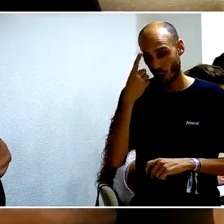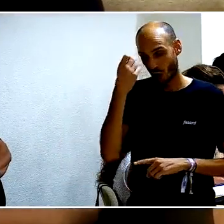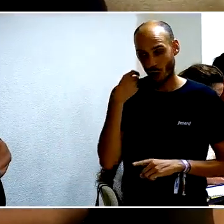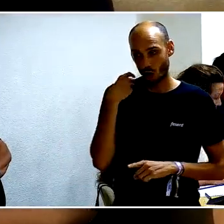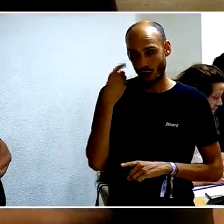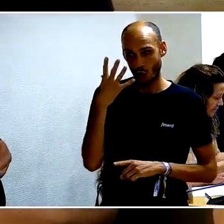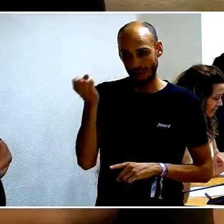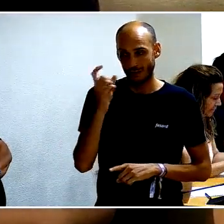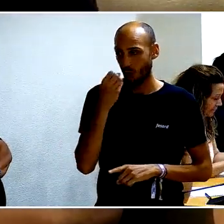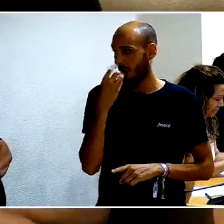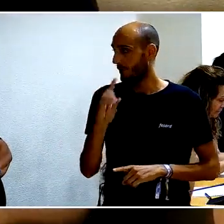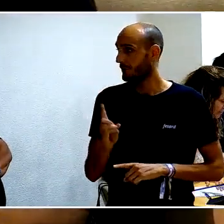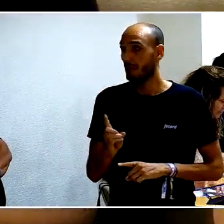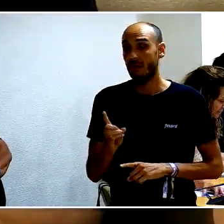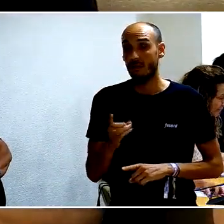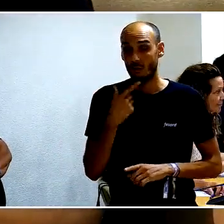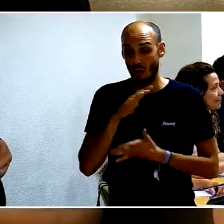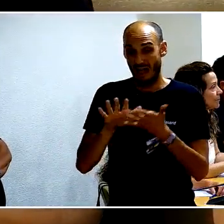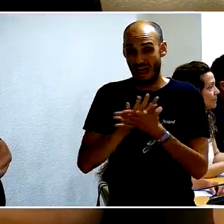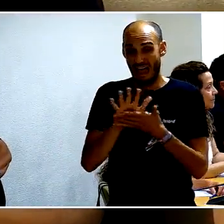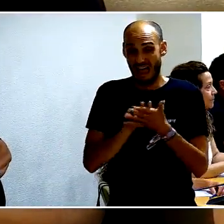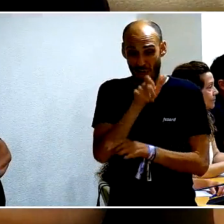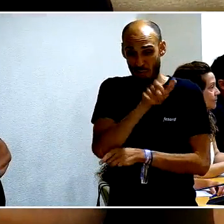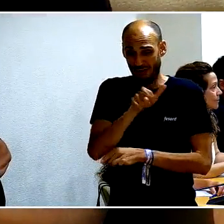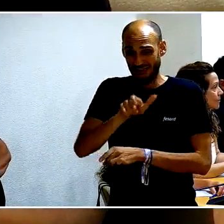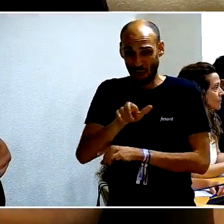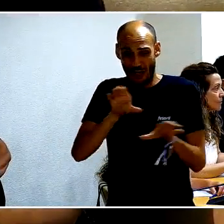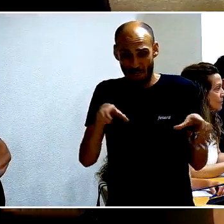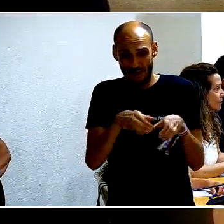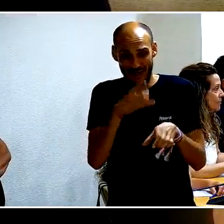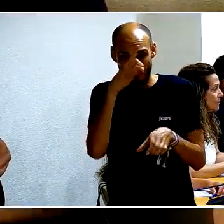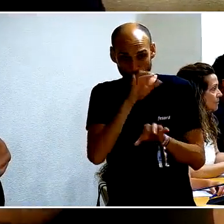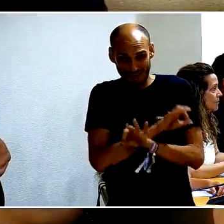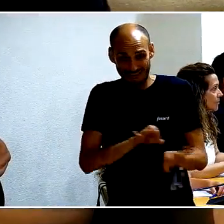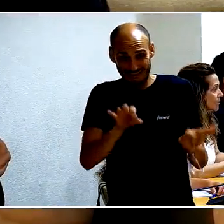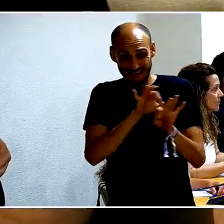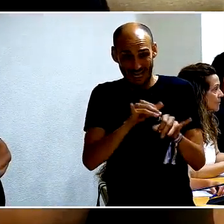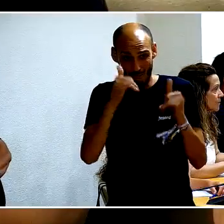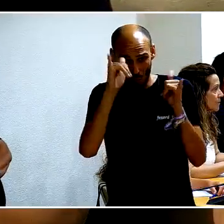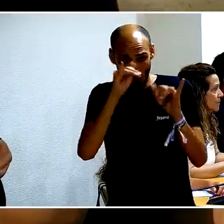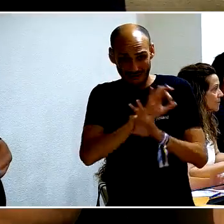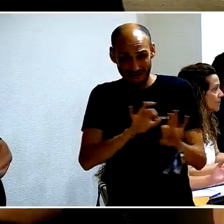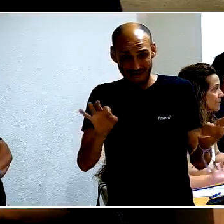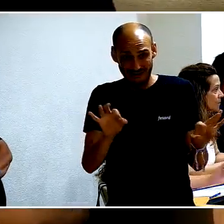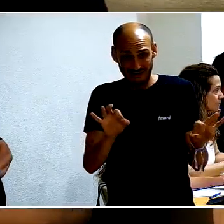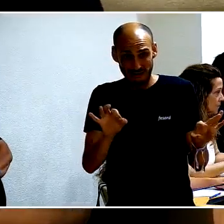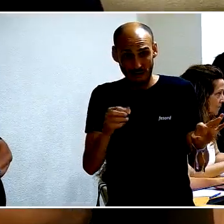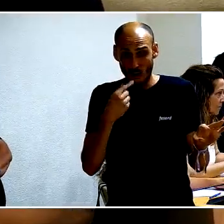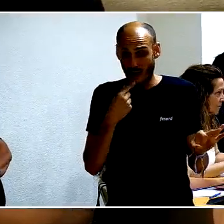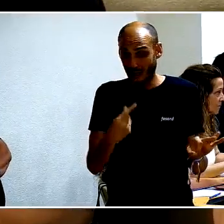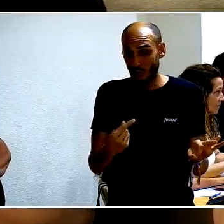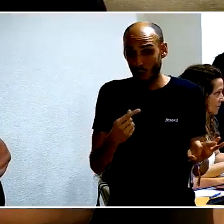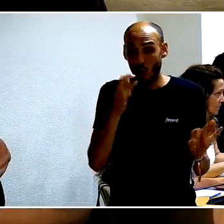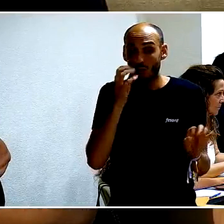m'has sentit bé. En cap moment he parlat de ningú específic de ninguna penya, ni he dit la gent de les penyes taurines... No, he dit tal qual. Un